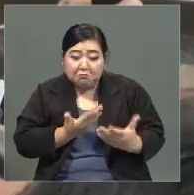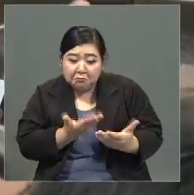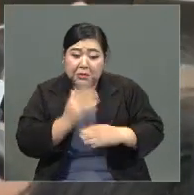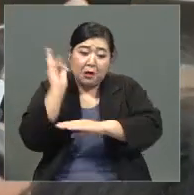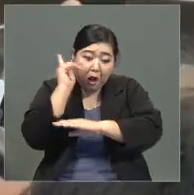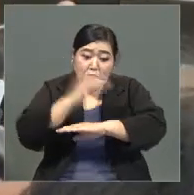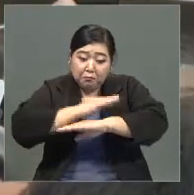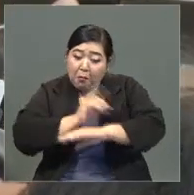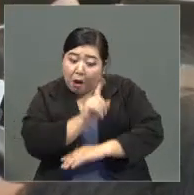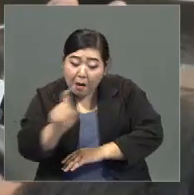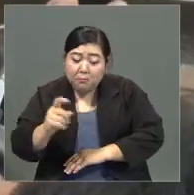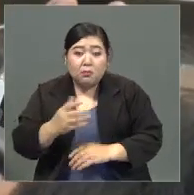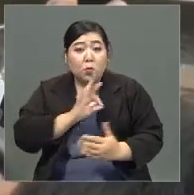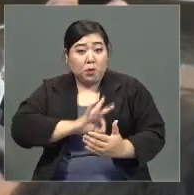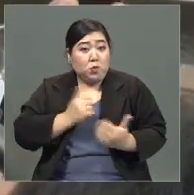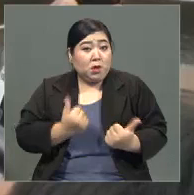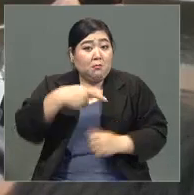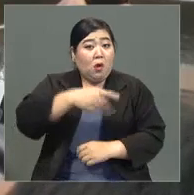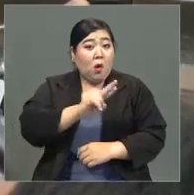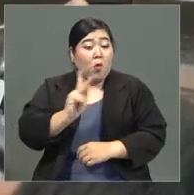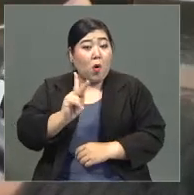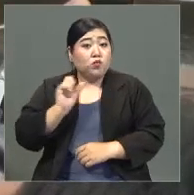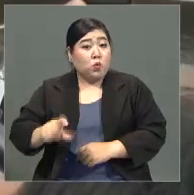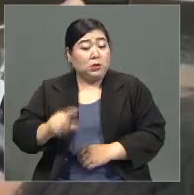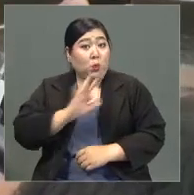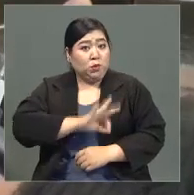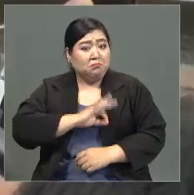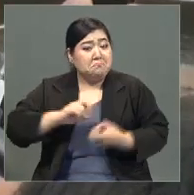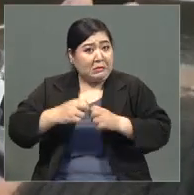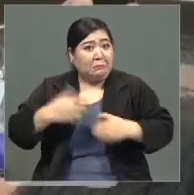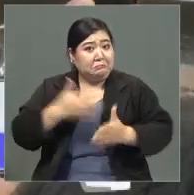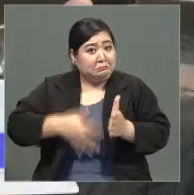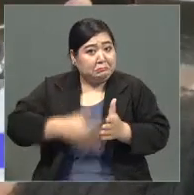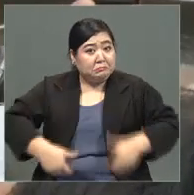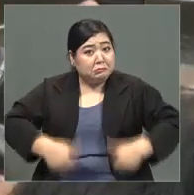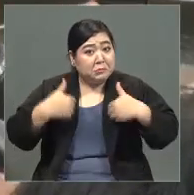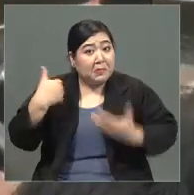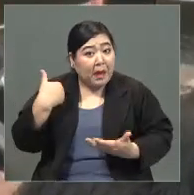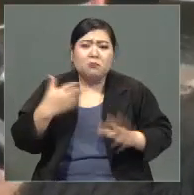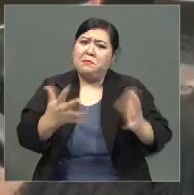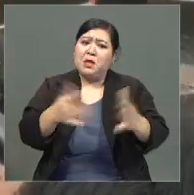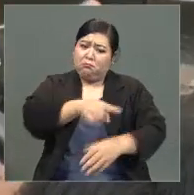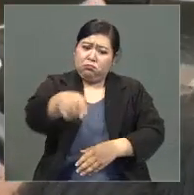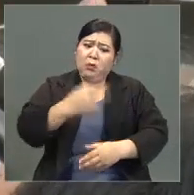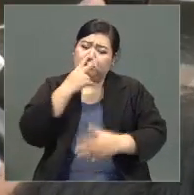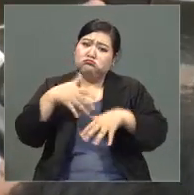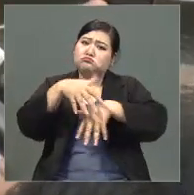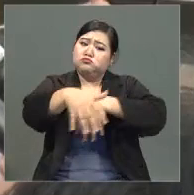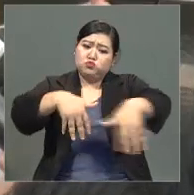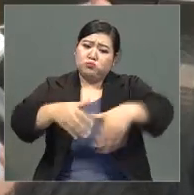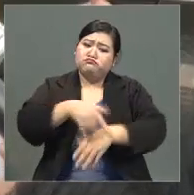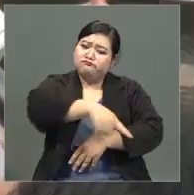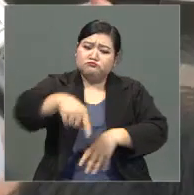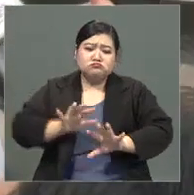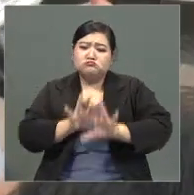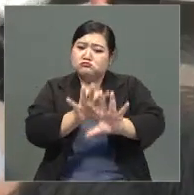ปัจจุบันเนี่ยเรารู้สึกไหมว่าเราอยู่ภายใต้พ.ร.ก.ฉุกเฉินเราแทบจะไม่รู้สึกเลยนะเรามีการชุมนุมทางการเมืองนะครับซึ่งก็ชุมนุมตาม